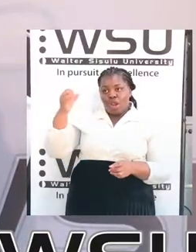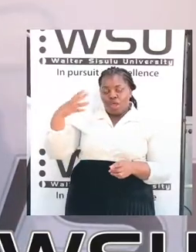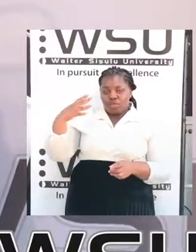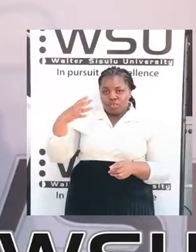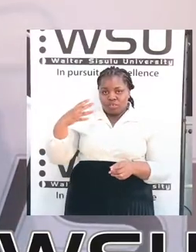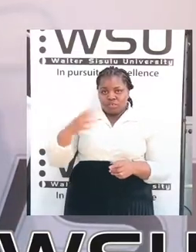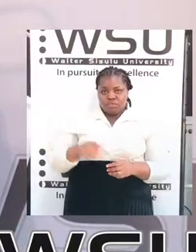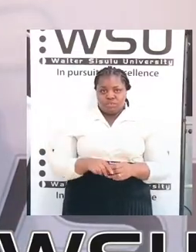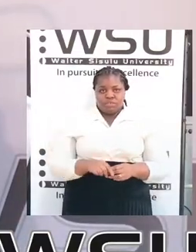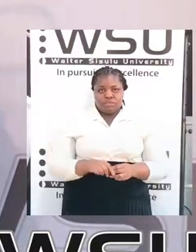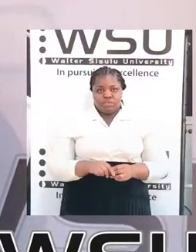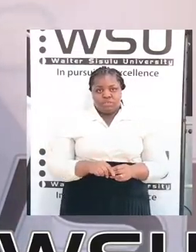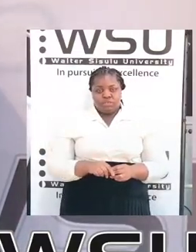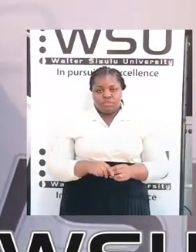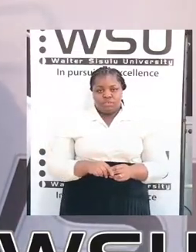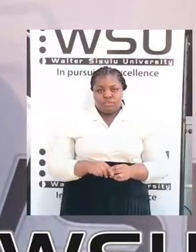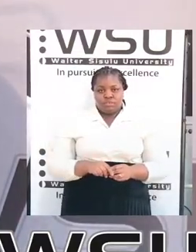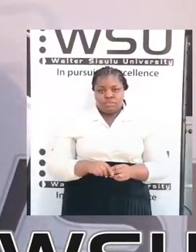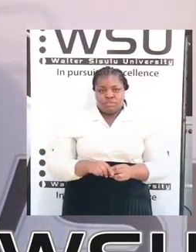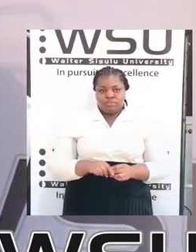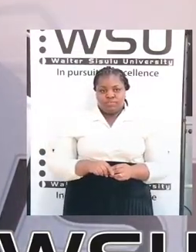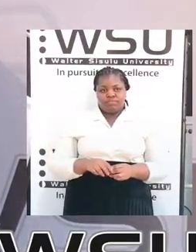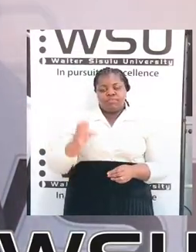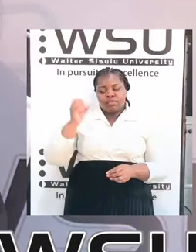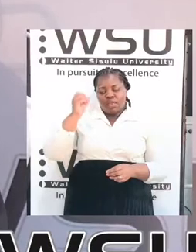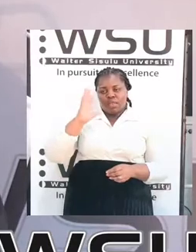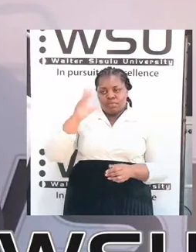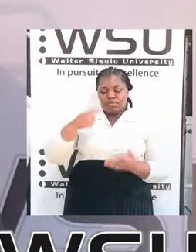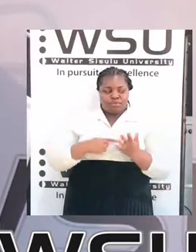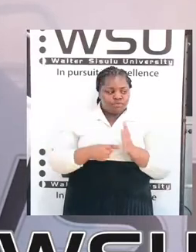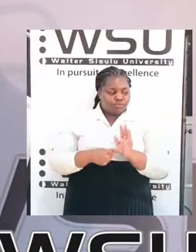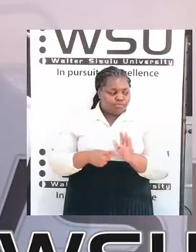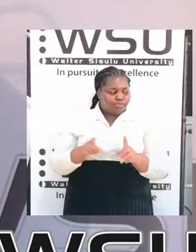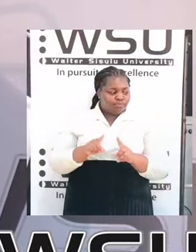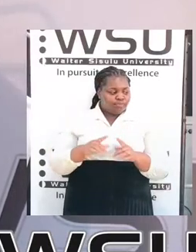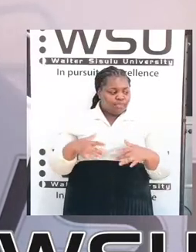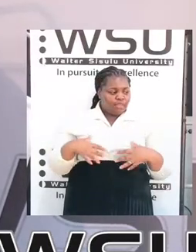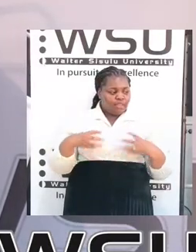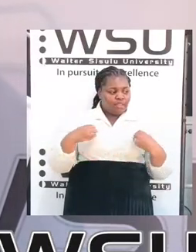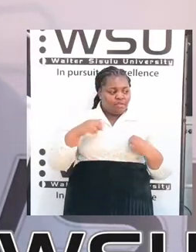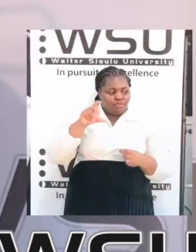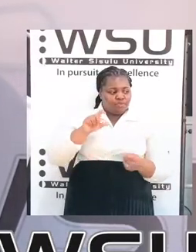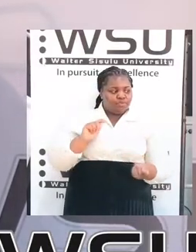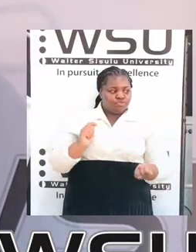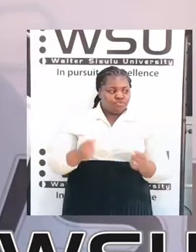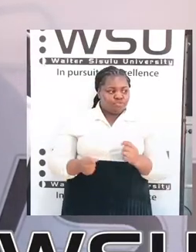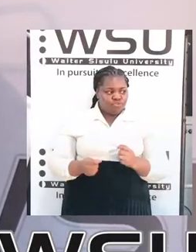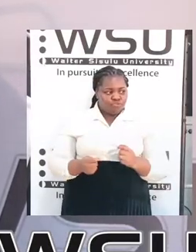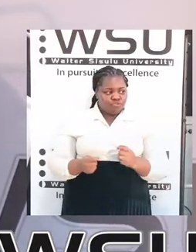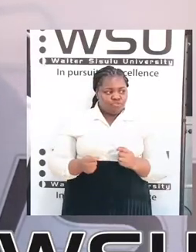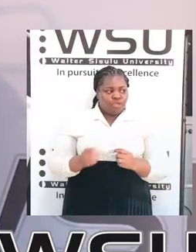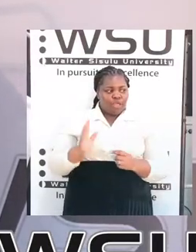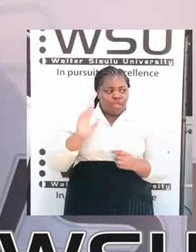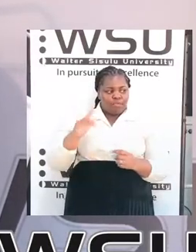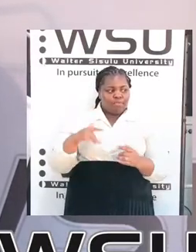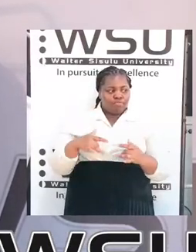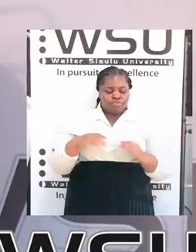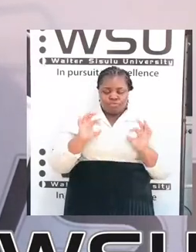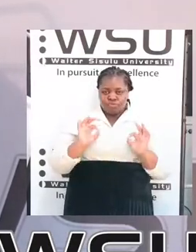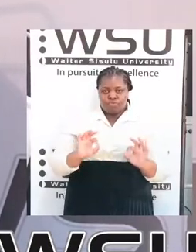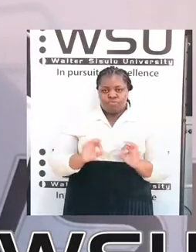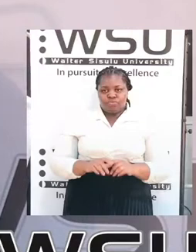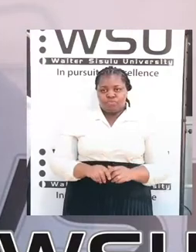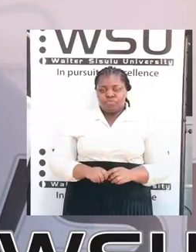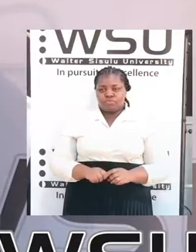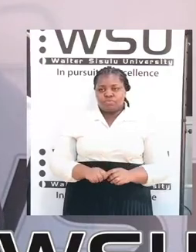ukuthi let there be light. There comes light and impilo yomntu iyatshintsha abe kukutya